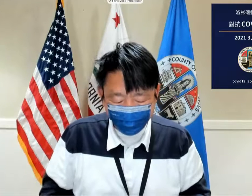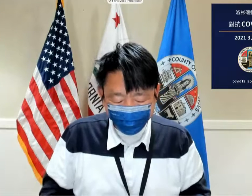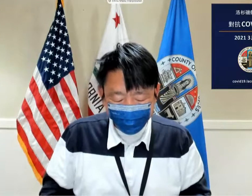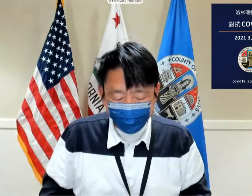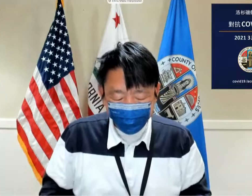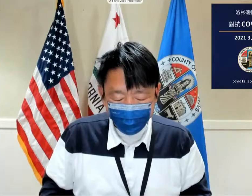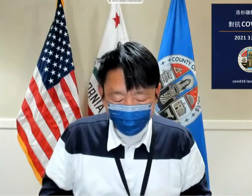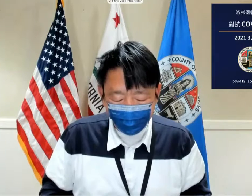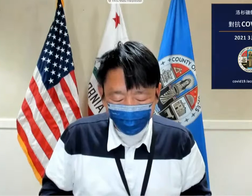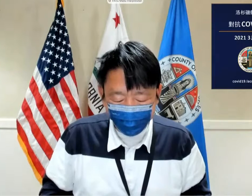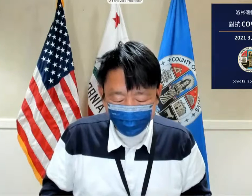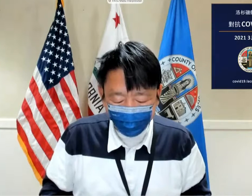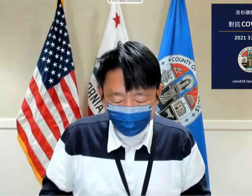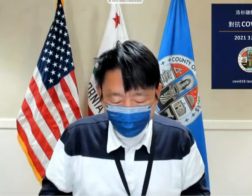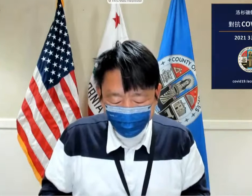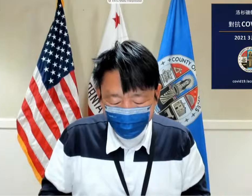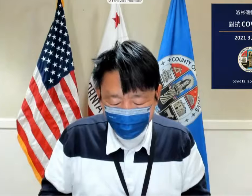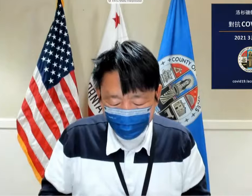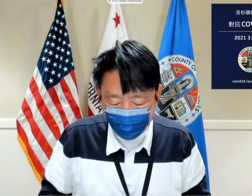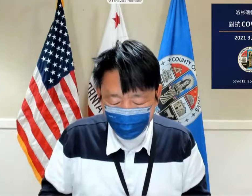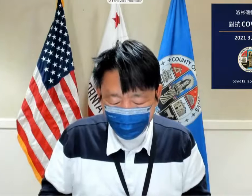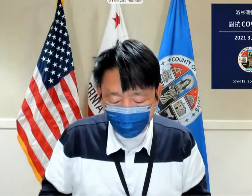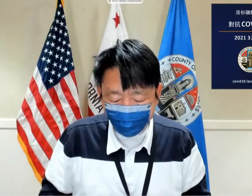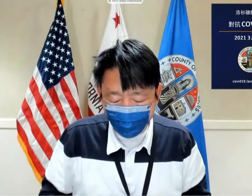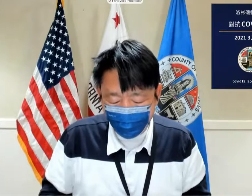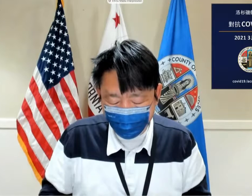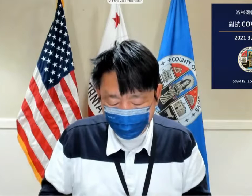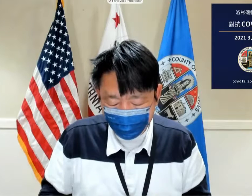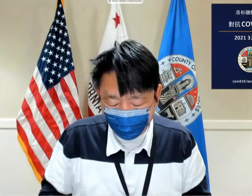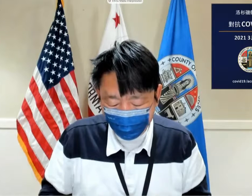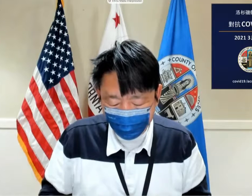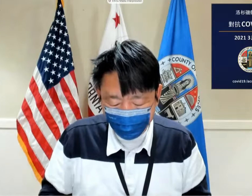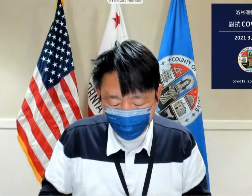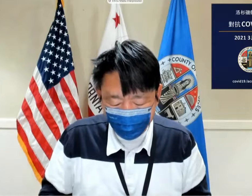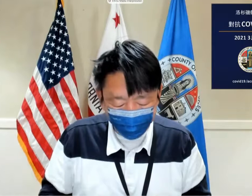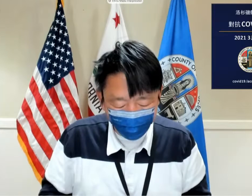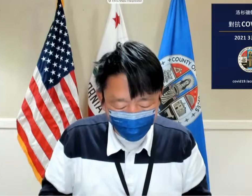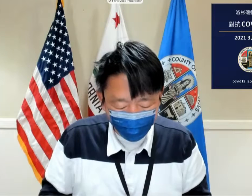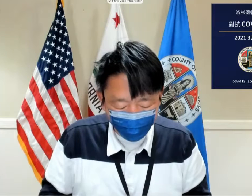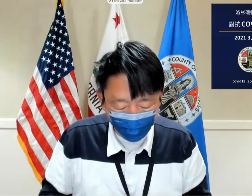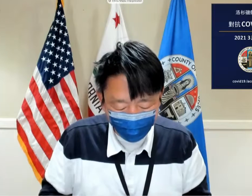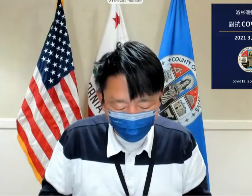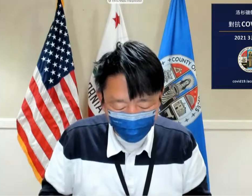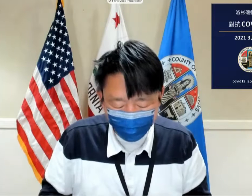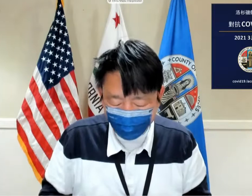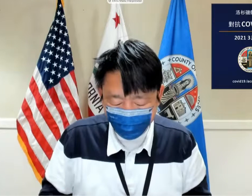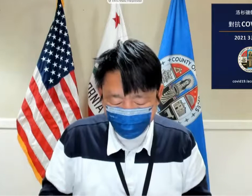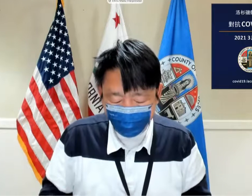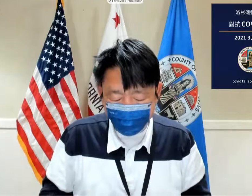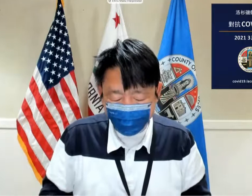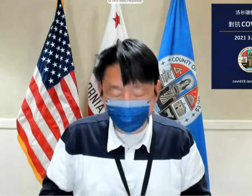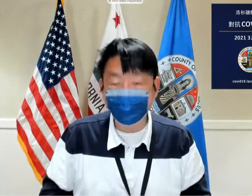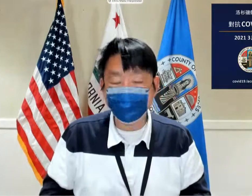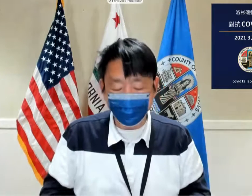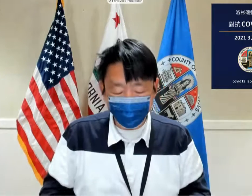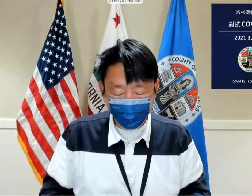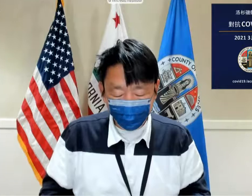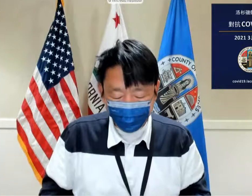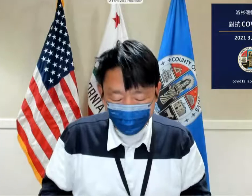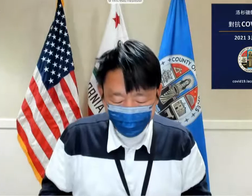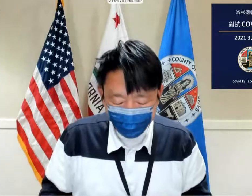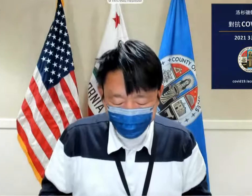市。尽管还有大部分洛县居民尚未接种，但随着越来越多的人接种新冠疫